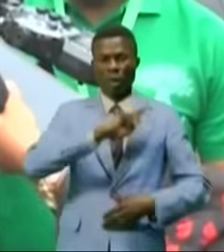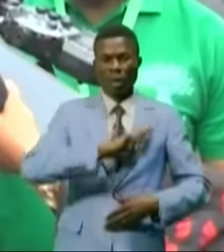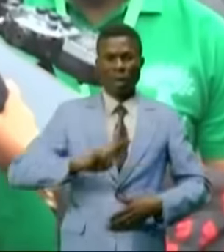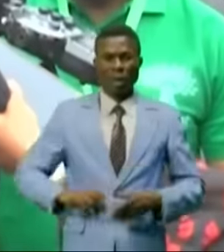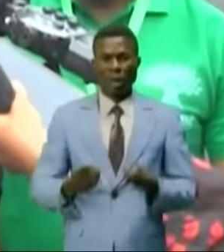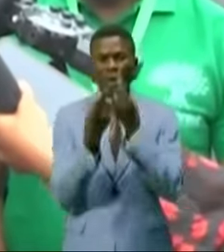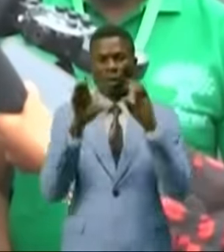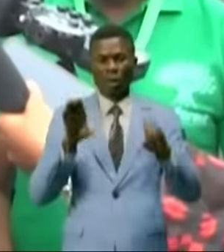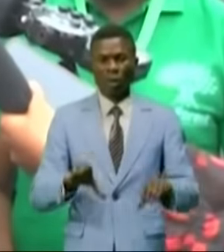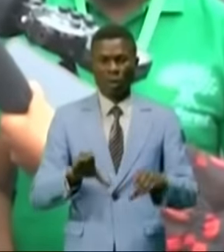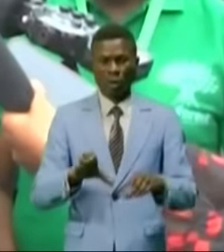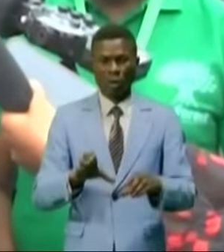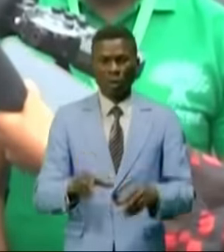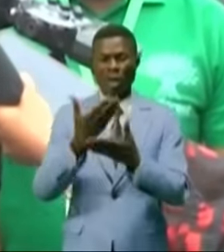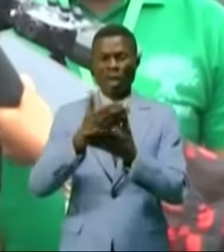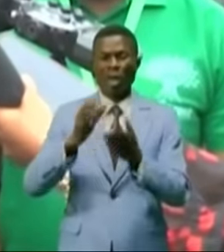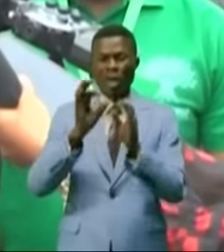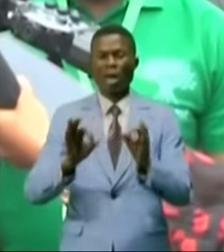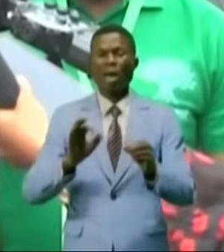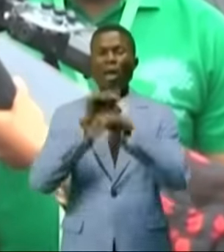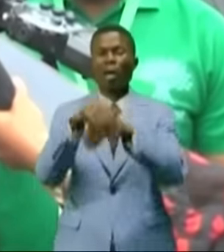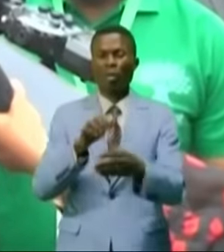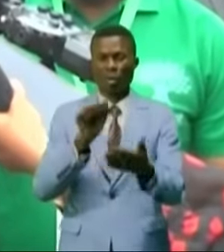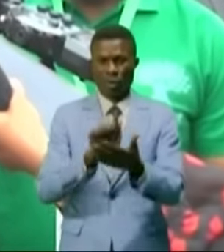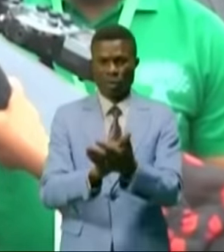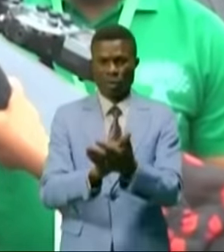Congo est partie prenante.